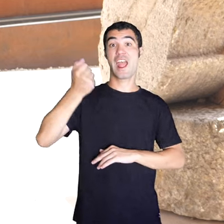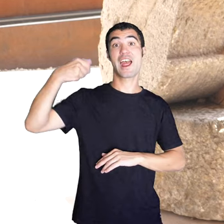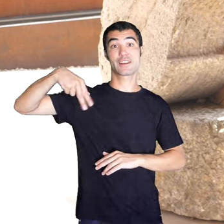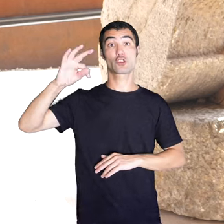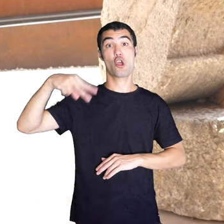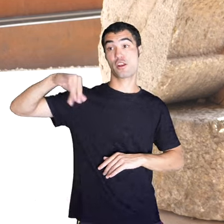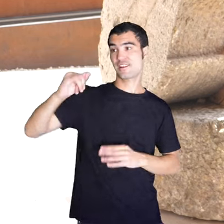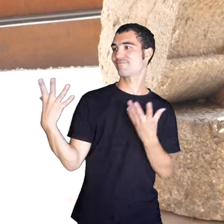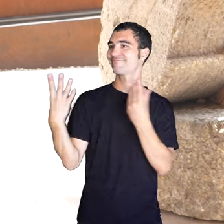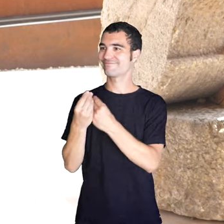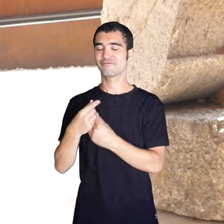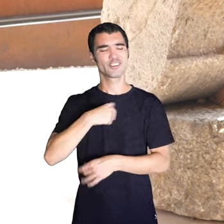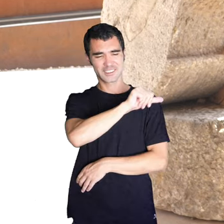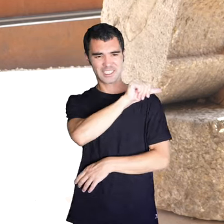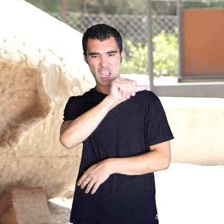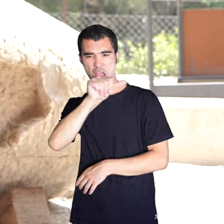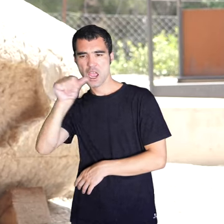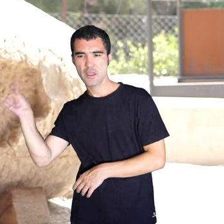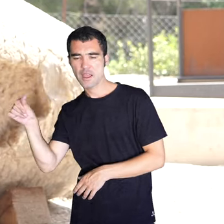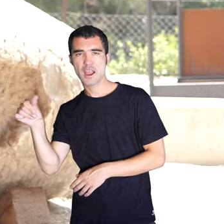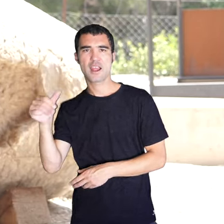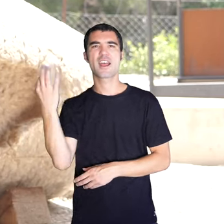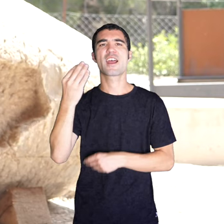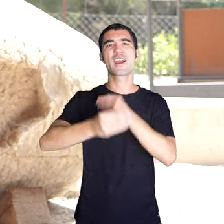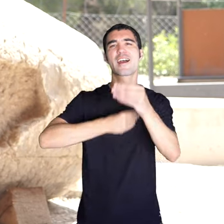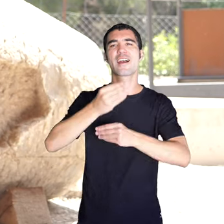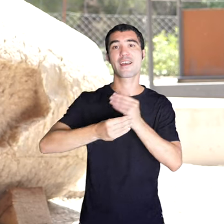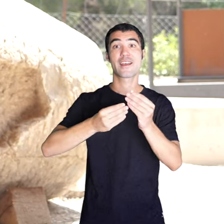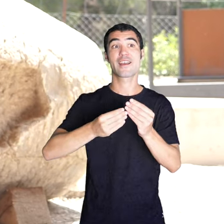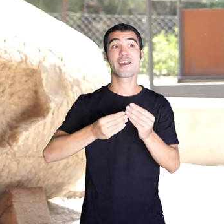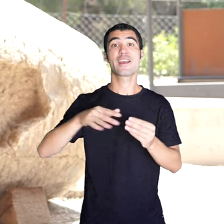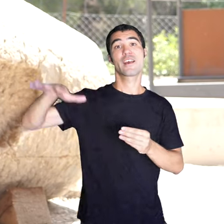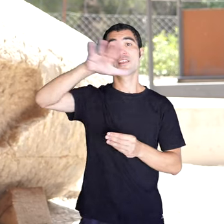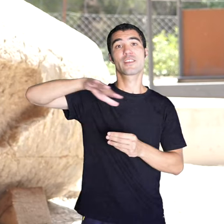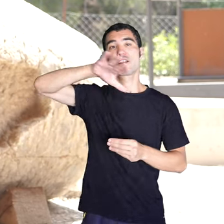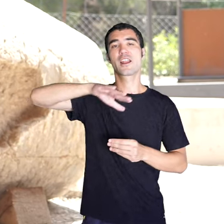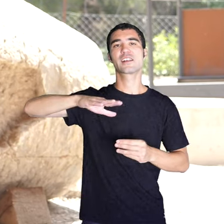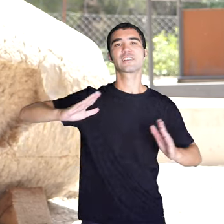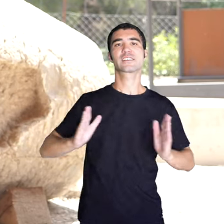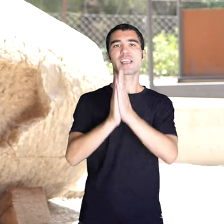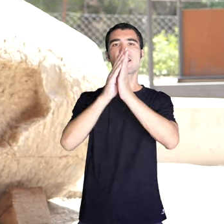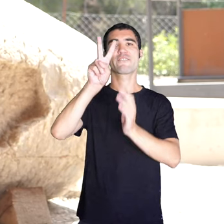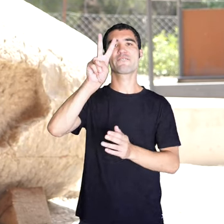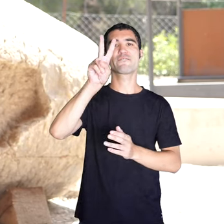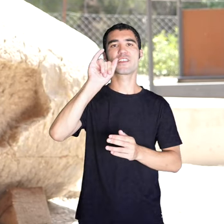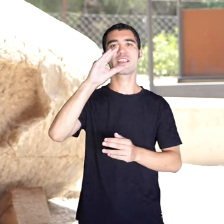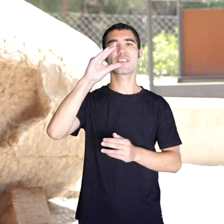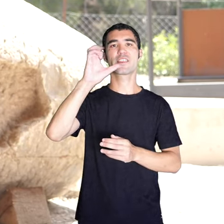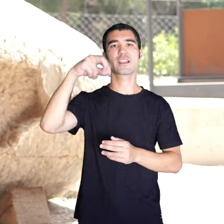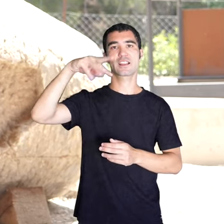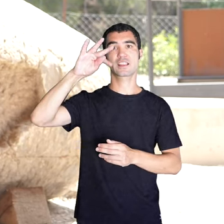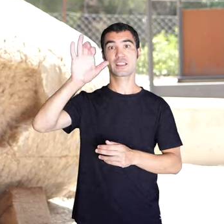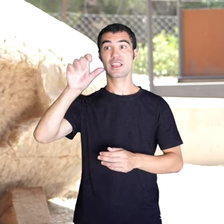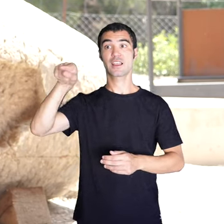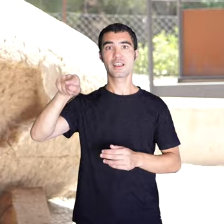mateix ens passàvem la setmana, tota la setmana a Sant Vicenç. Duem el peix,